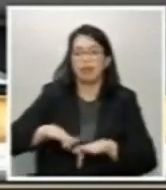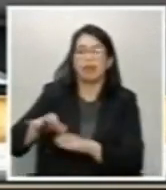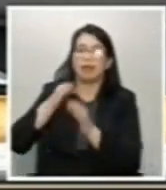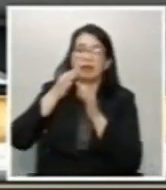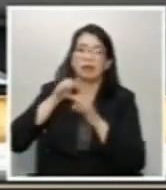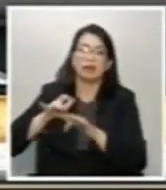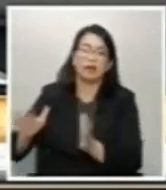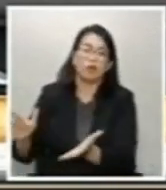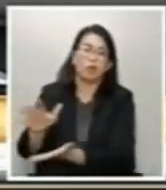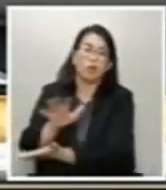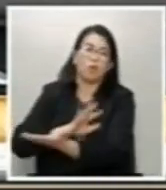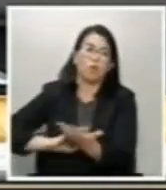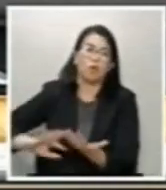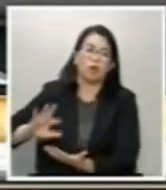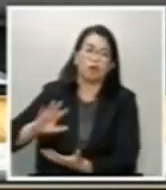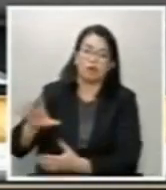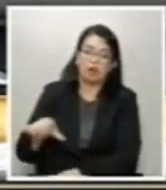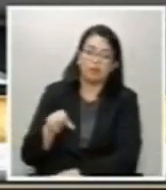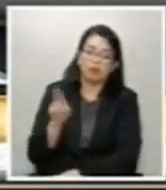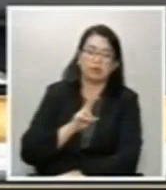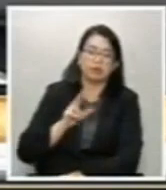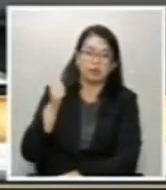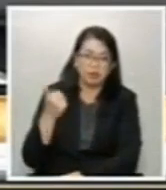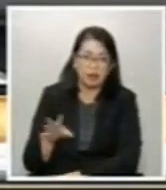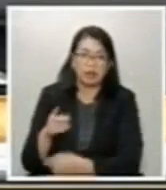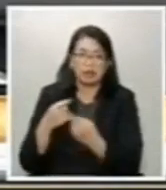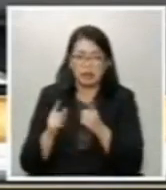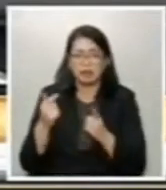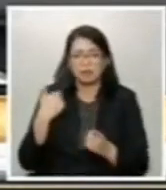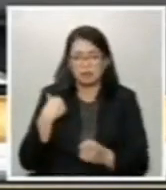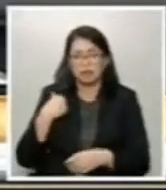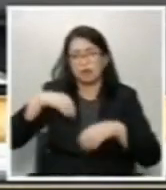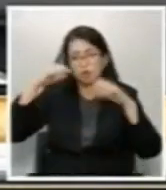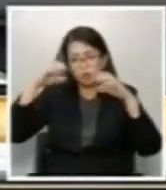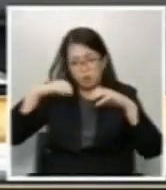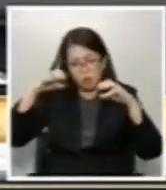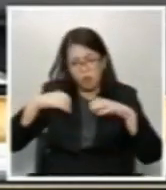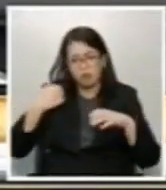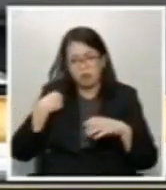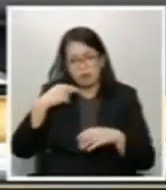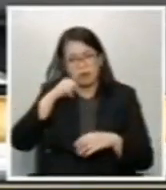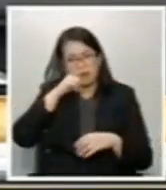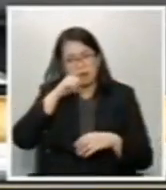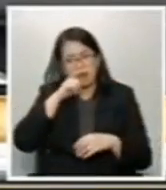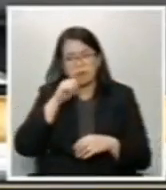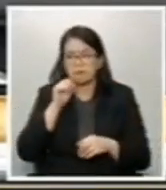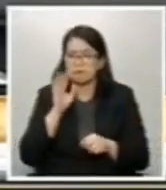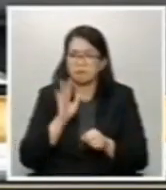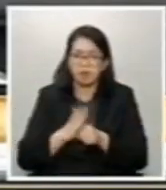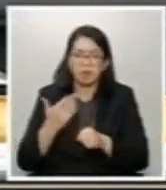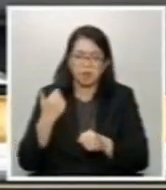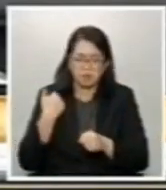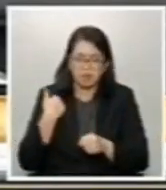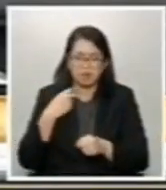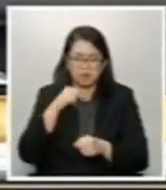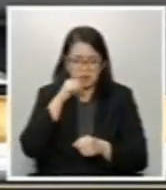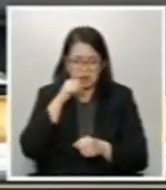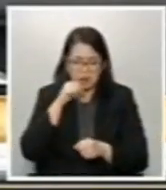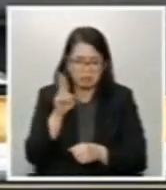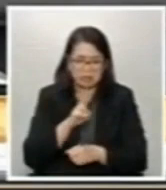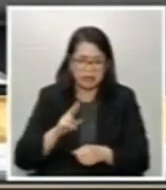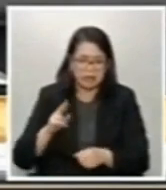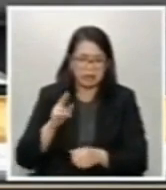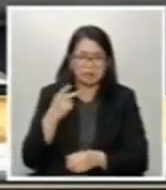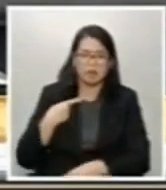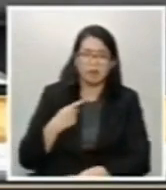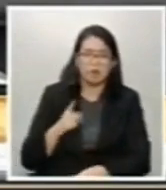งแต่ยังมีช่วงที่ขาดน้ำหรือขาดฤดูฝนขาดปริมาณน้ำฝนเนี่ยเป็นอย่างมากเป็นระยะเวล